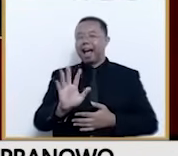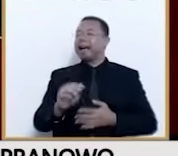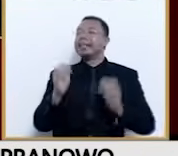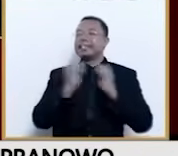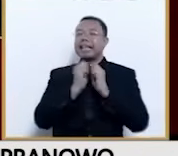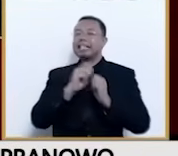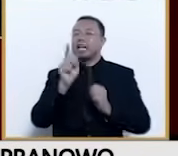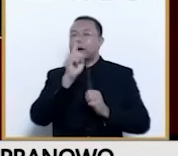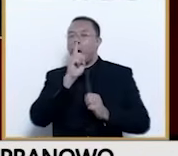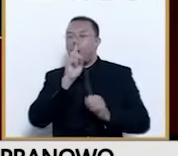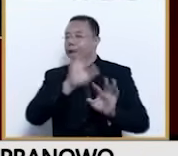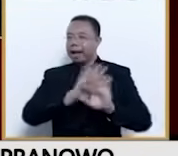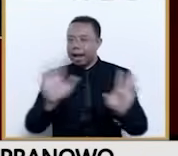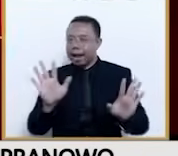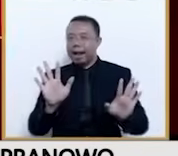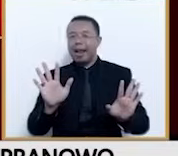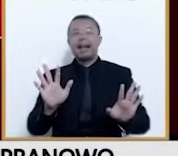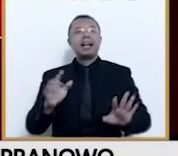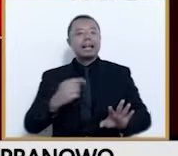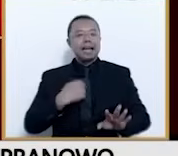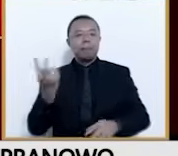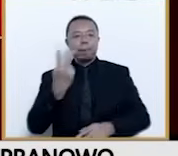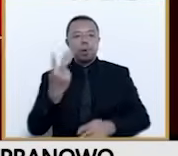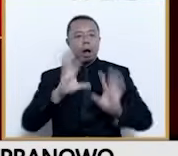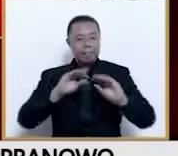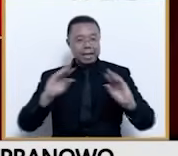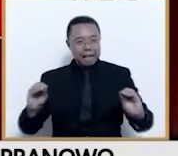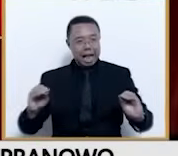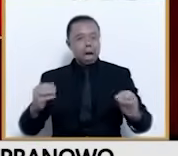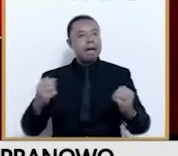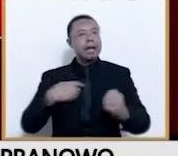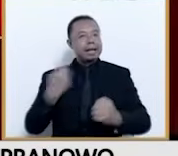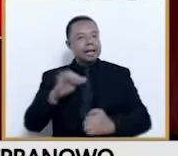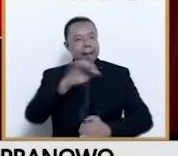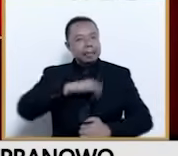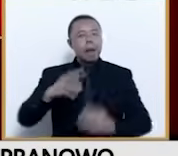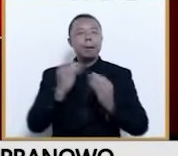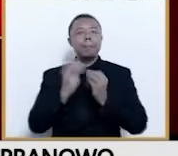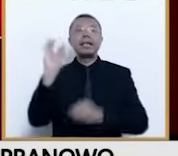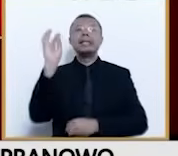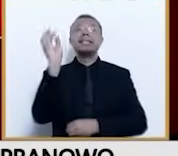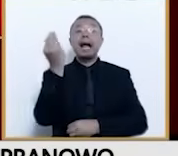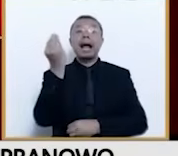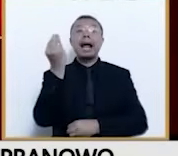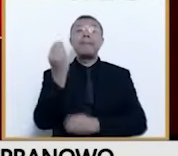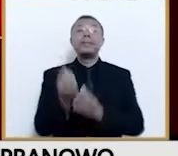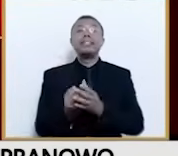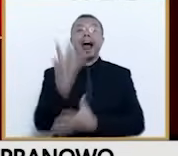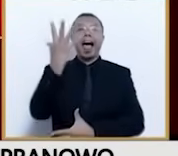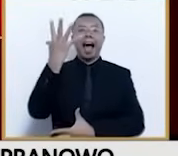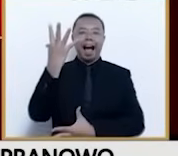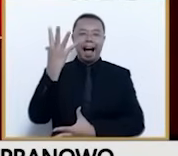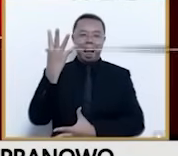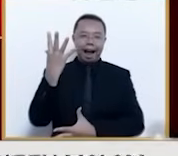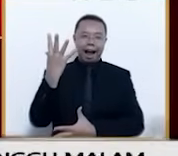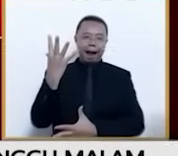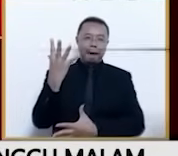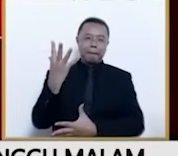janji kosong. Kami berdua bekerja keras, mari kita buat Jakarta